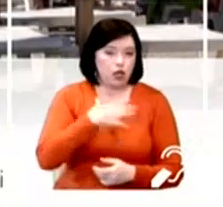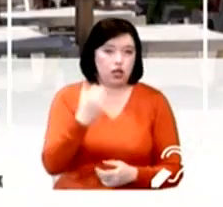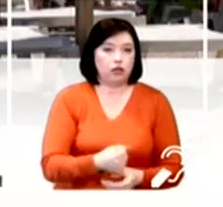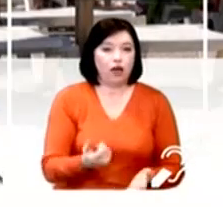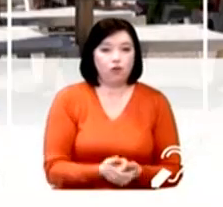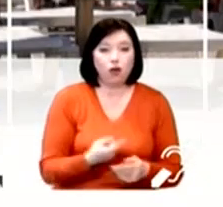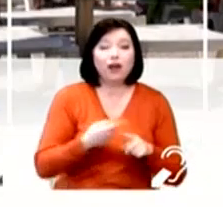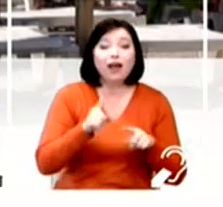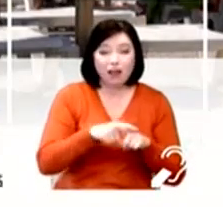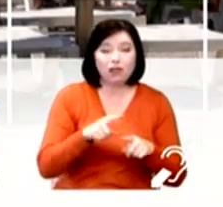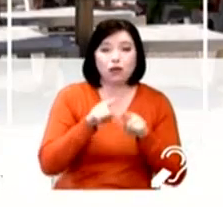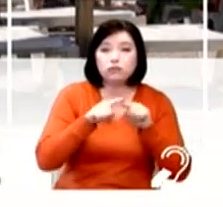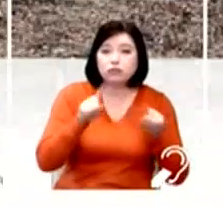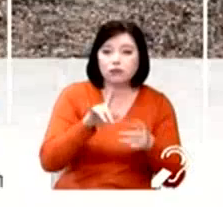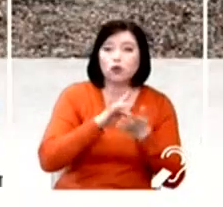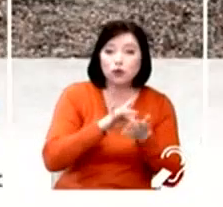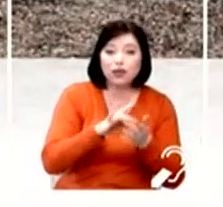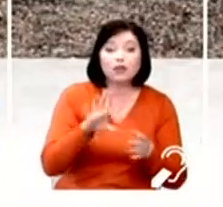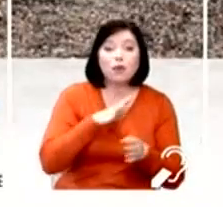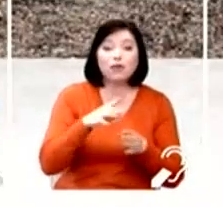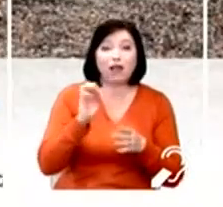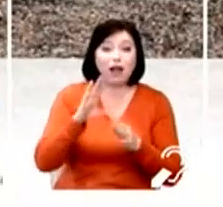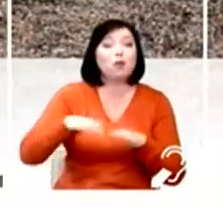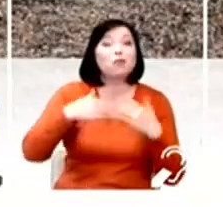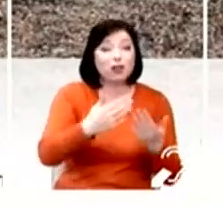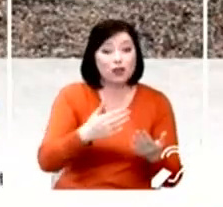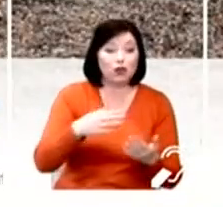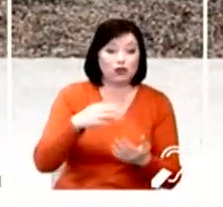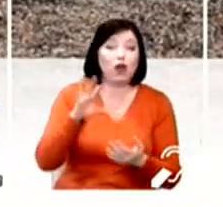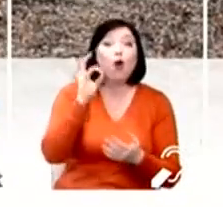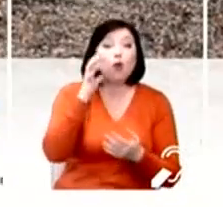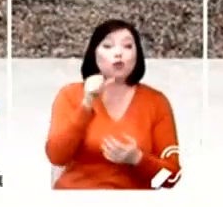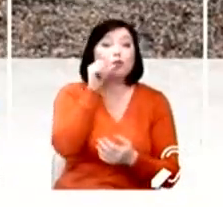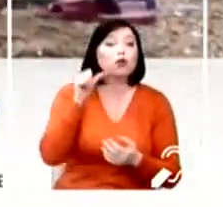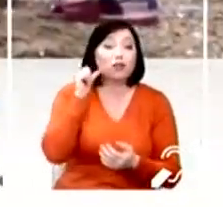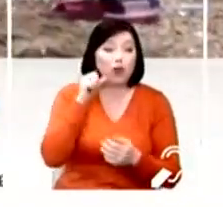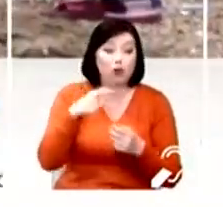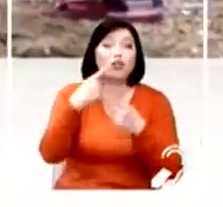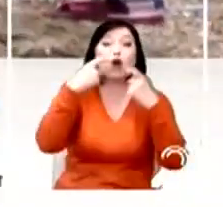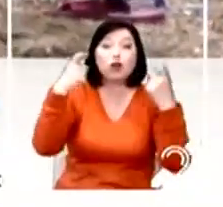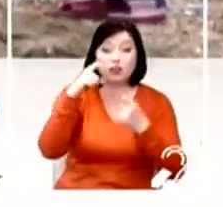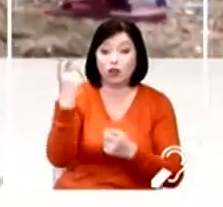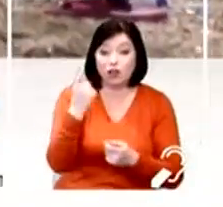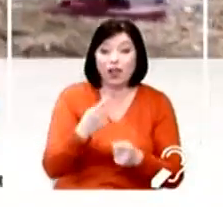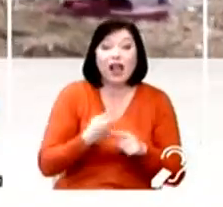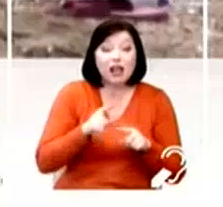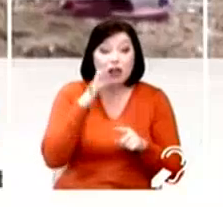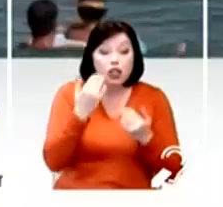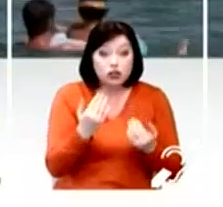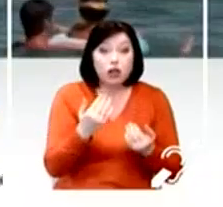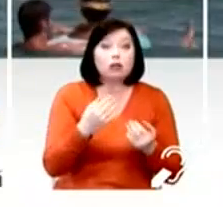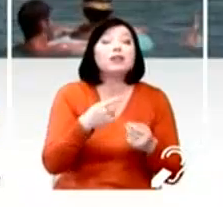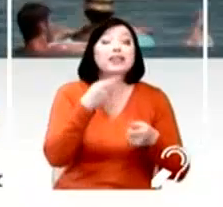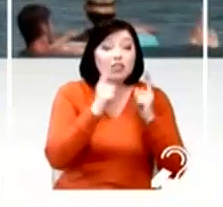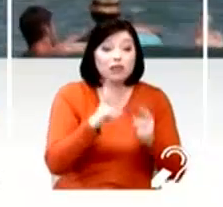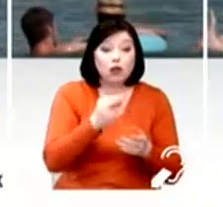Taxa de promovare turistică a fost propusă de o parte din patronatele de pe litoral în toamna anului trecut, spun autoritățile locale. În acest moment, taxa este în vigoare,